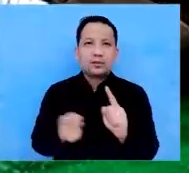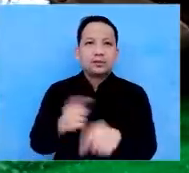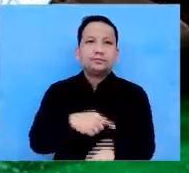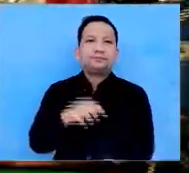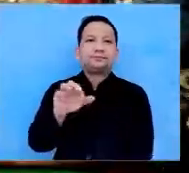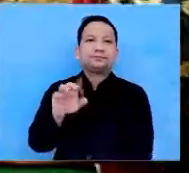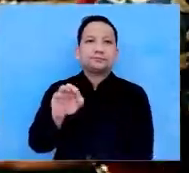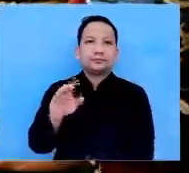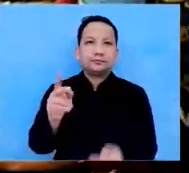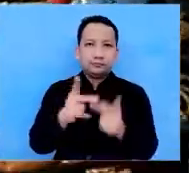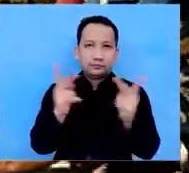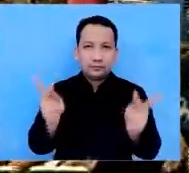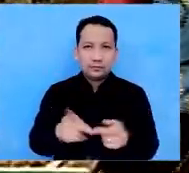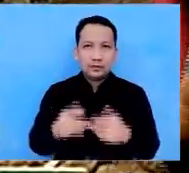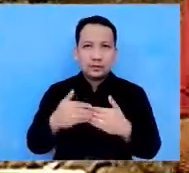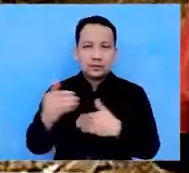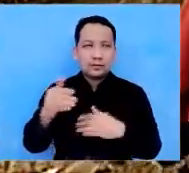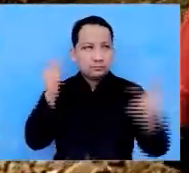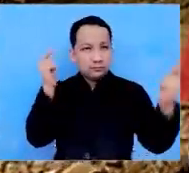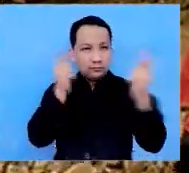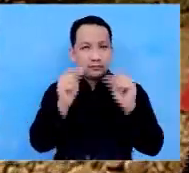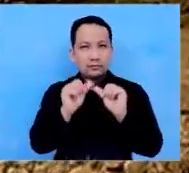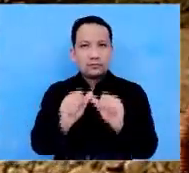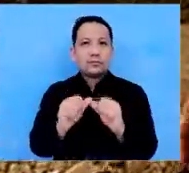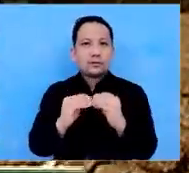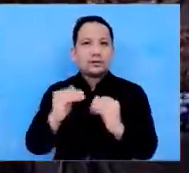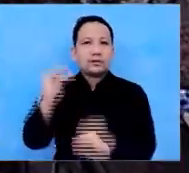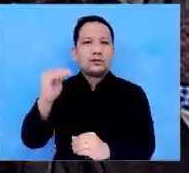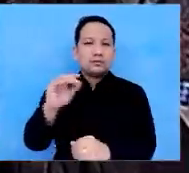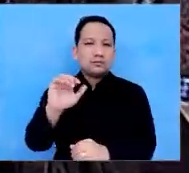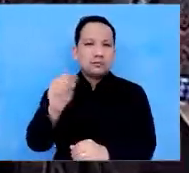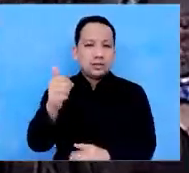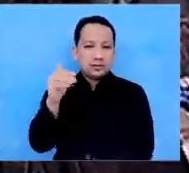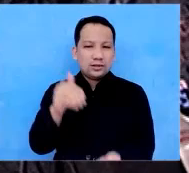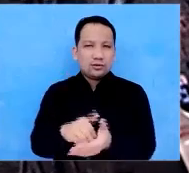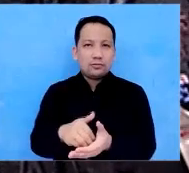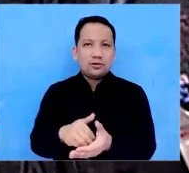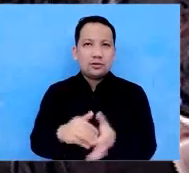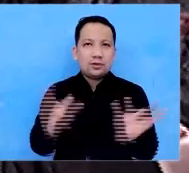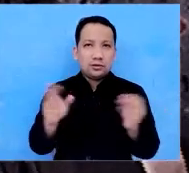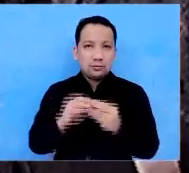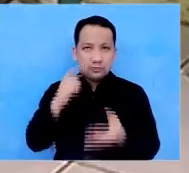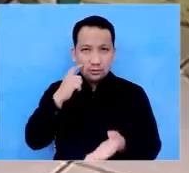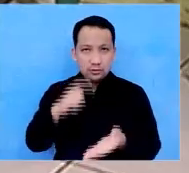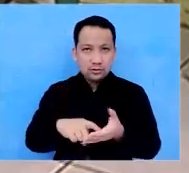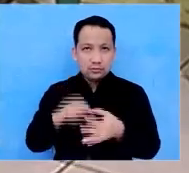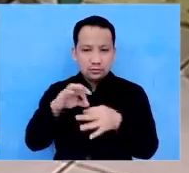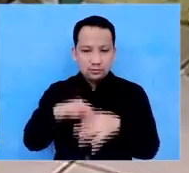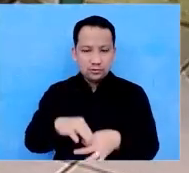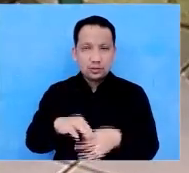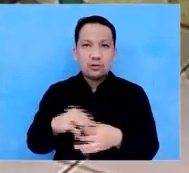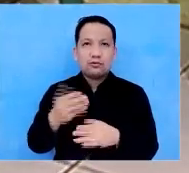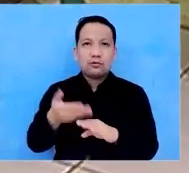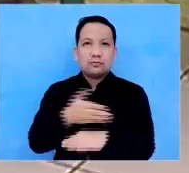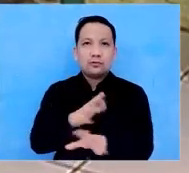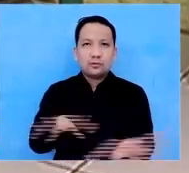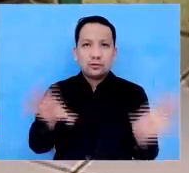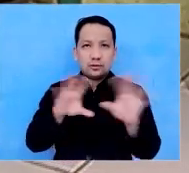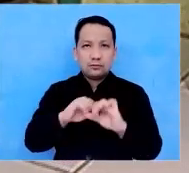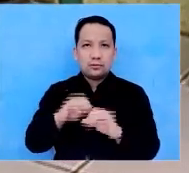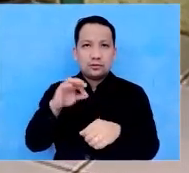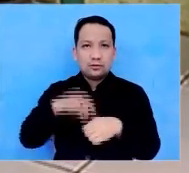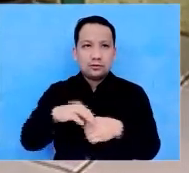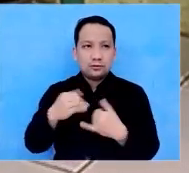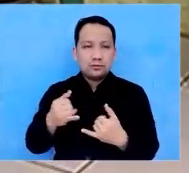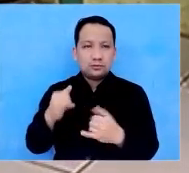na bayan. Kaya target nila, umabot ng 10,000 ang magpaparehistrong botante bago matapos ang voter registration